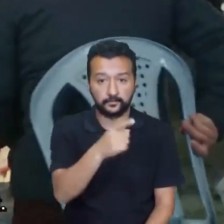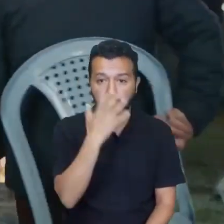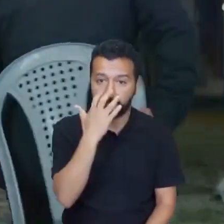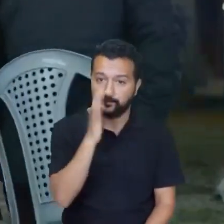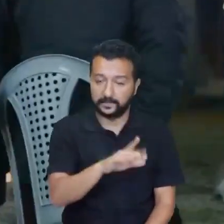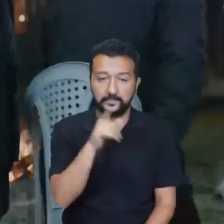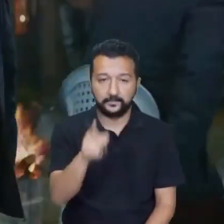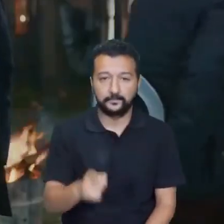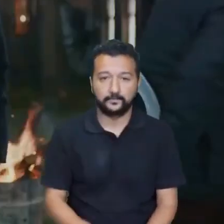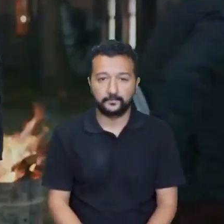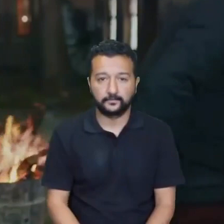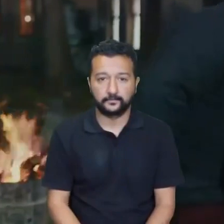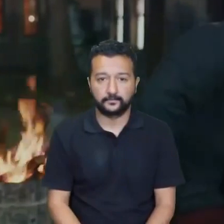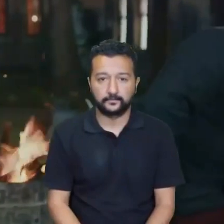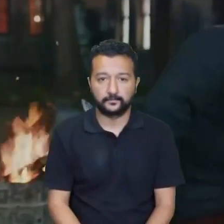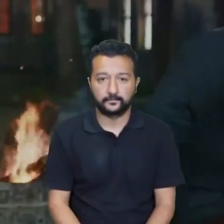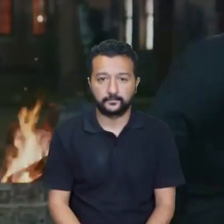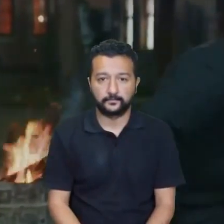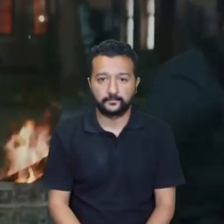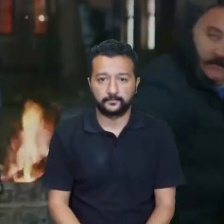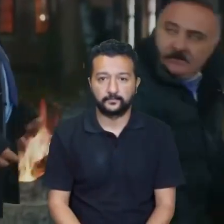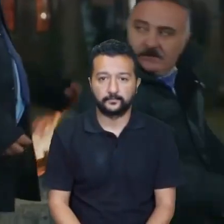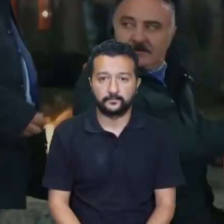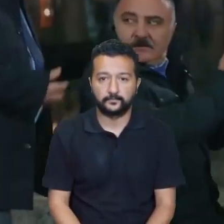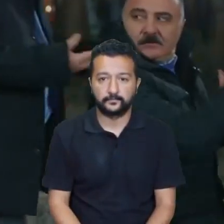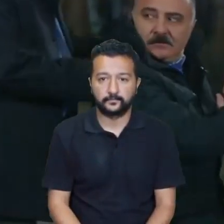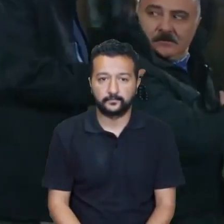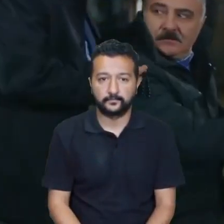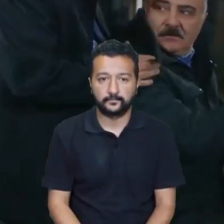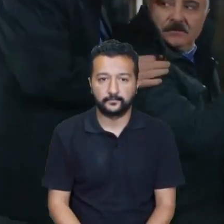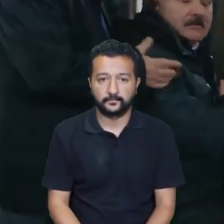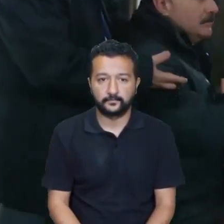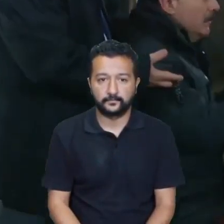Hey. İhsan ikisini de sakinleştirdi.